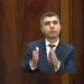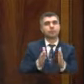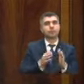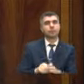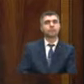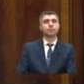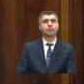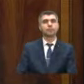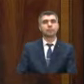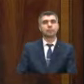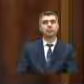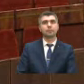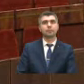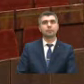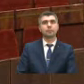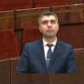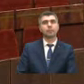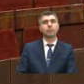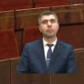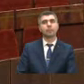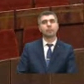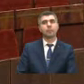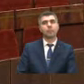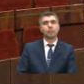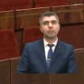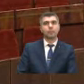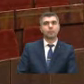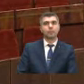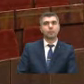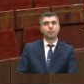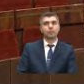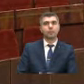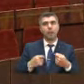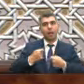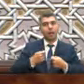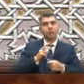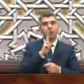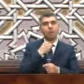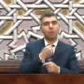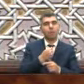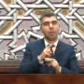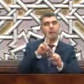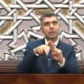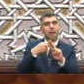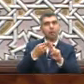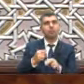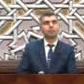شكرا للسيد النائب، شكرا لكم. سيد رئيس الحكومة، بدون شك